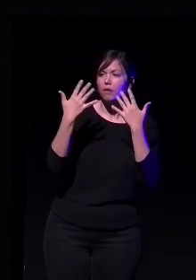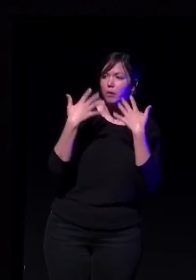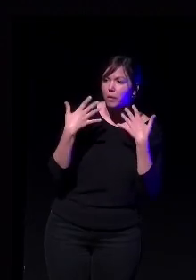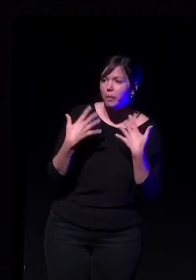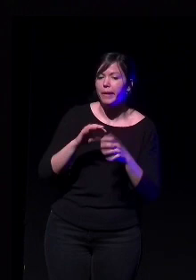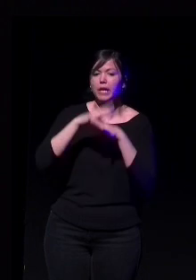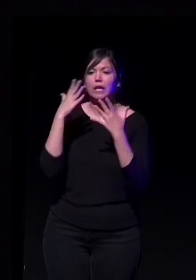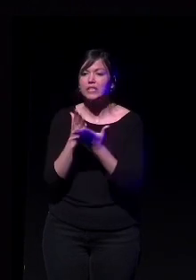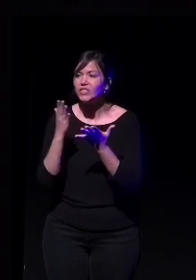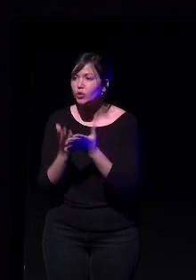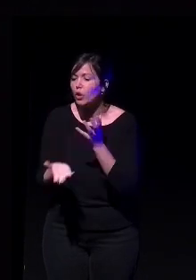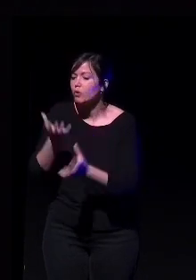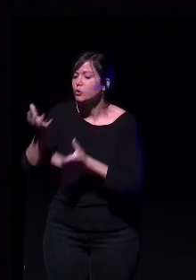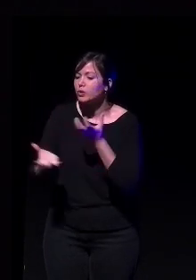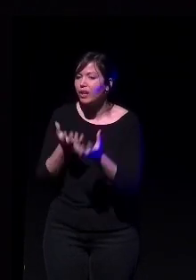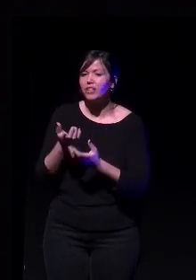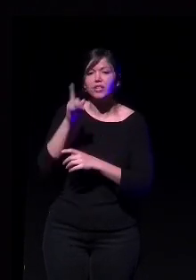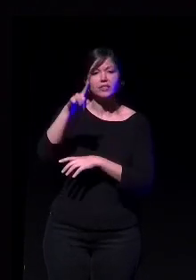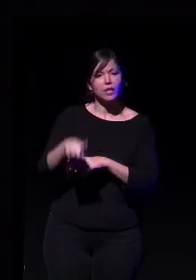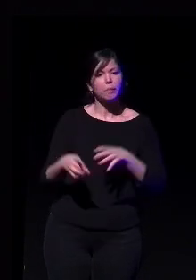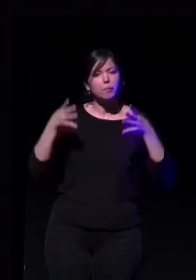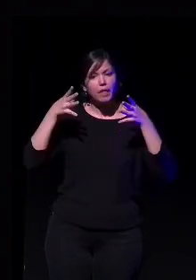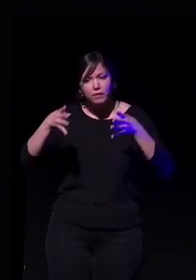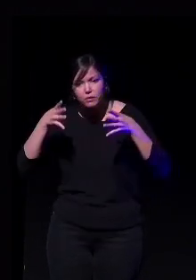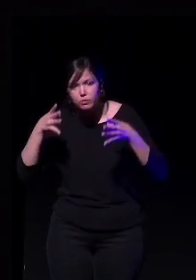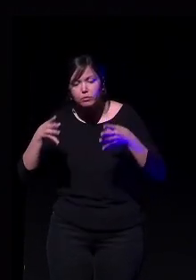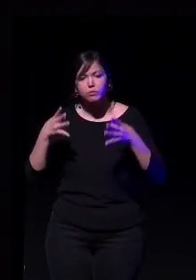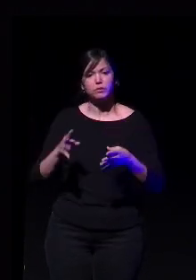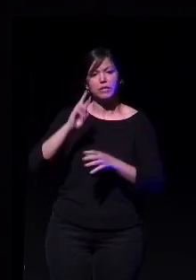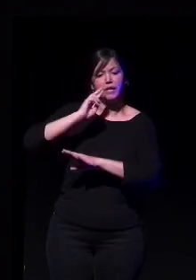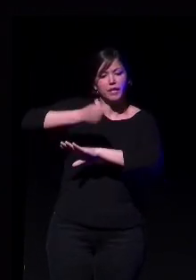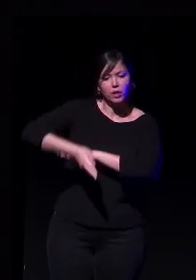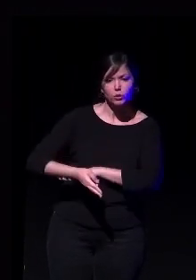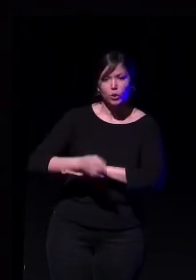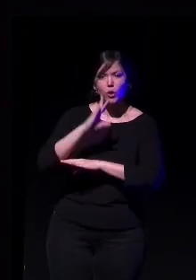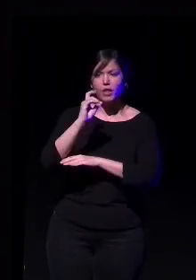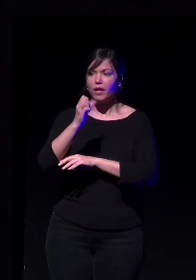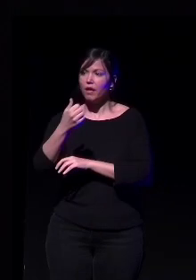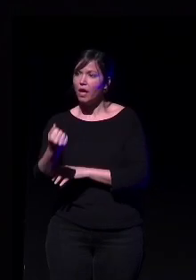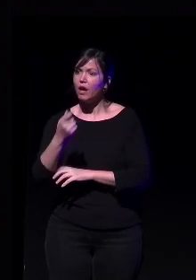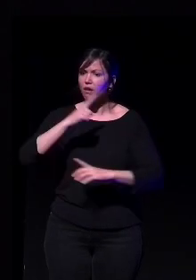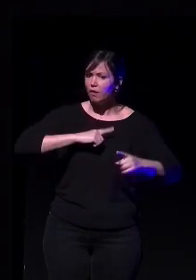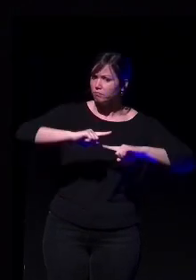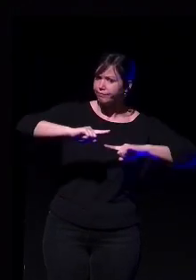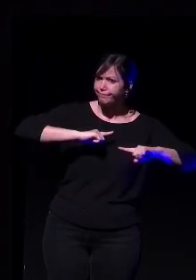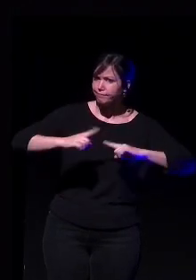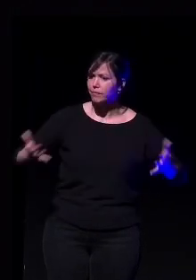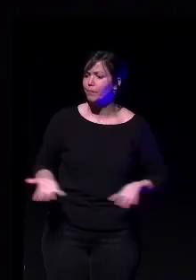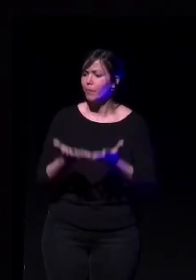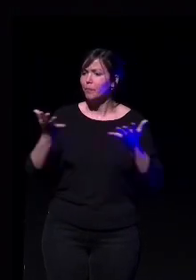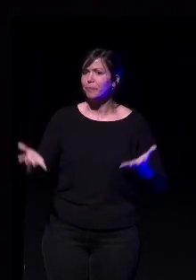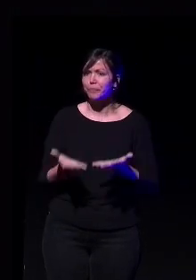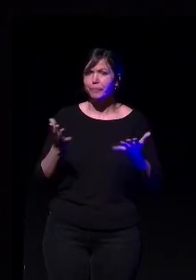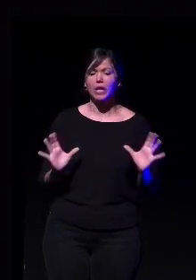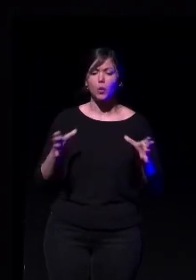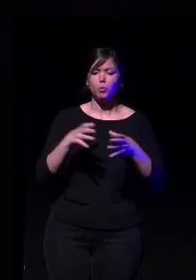l'Escola d'Hostaleria, el Consell de Regulador de la DO Empordà i molts altres que dinamitzen i impulsen la comunitat